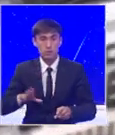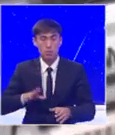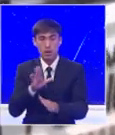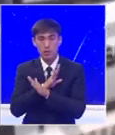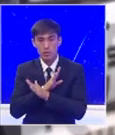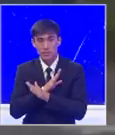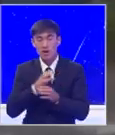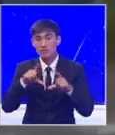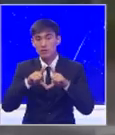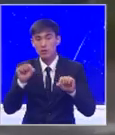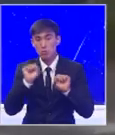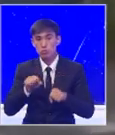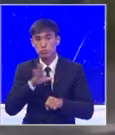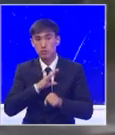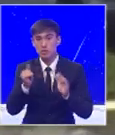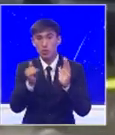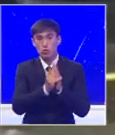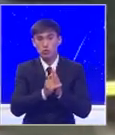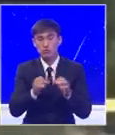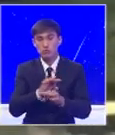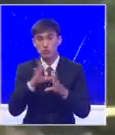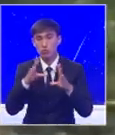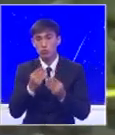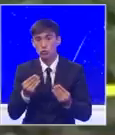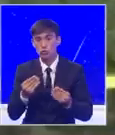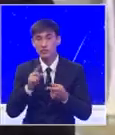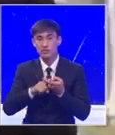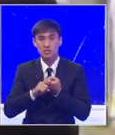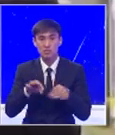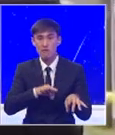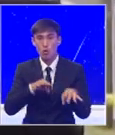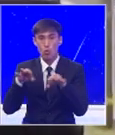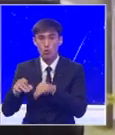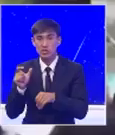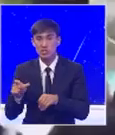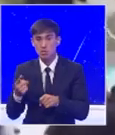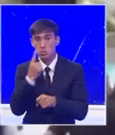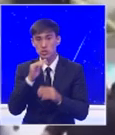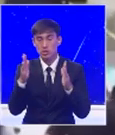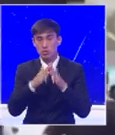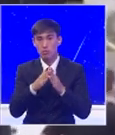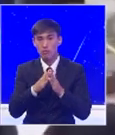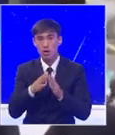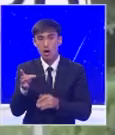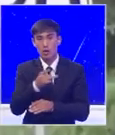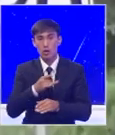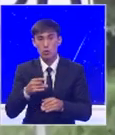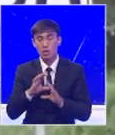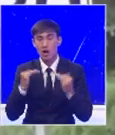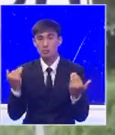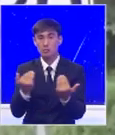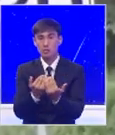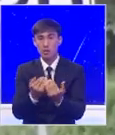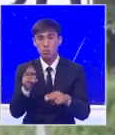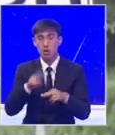погибли. В здании может быть заложено взрывное устройство. В связи с этим эвакуированы жители близлежащих домов. Район оцепила